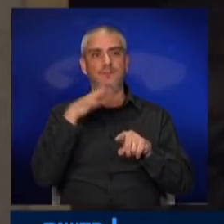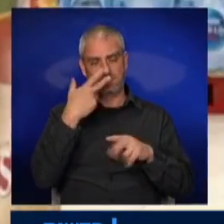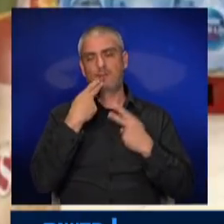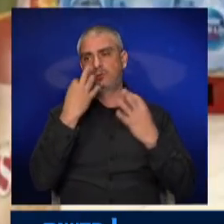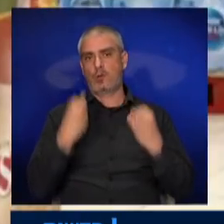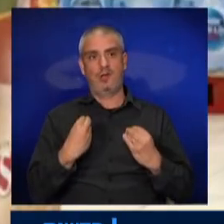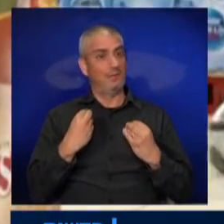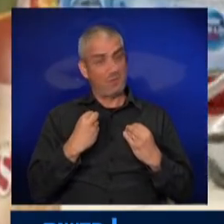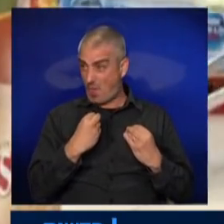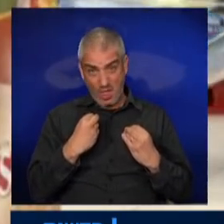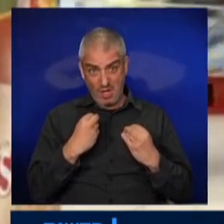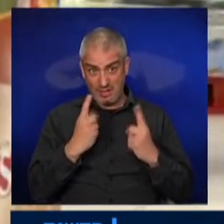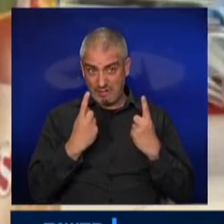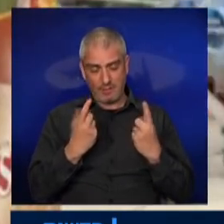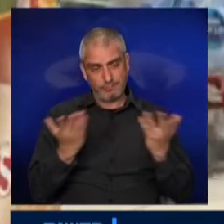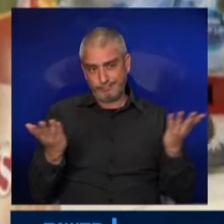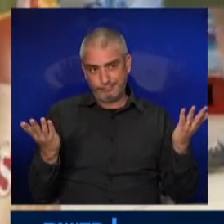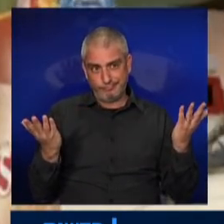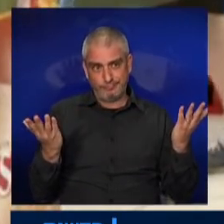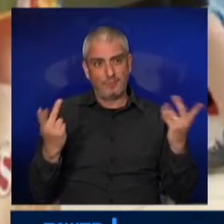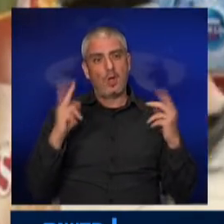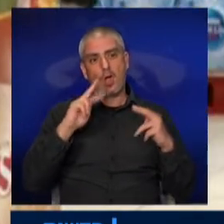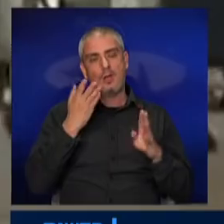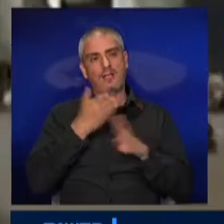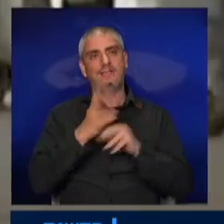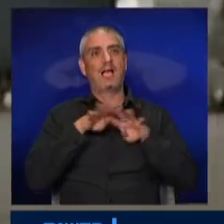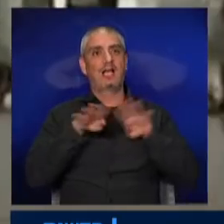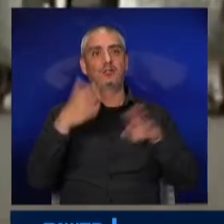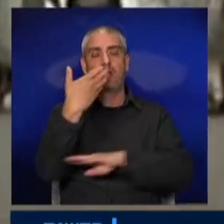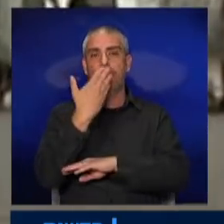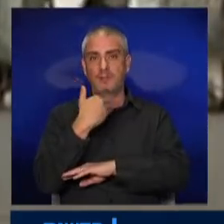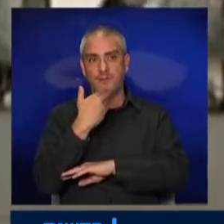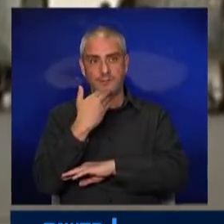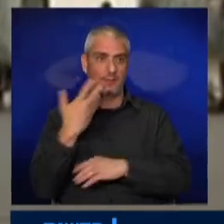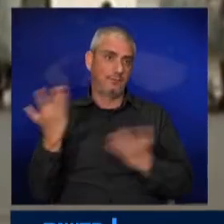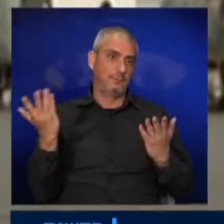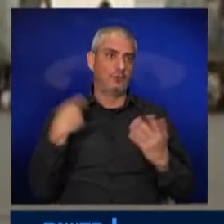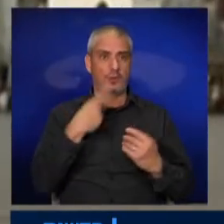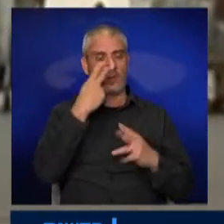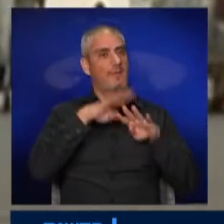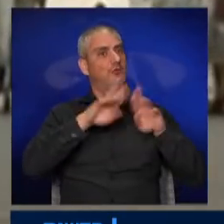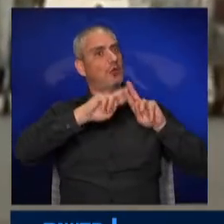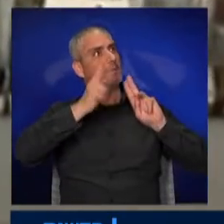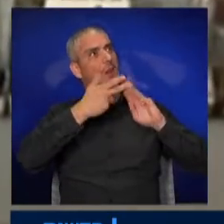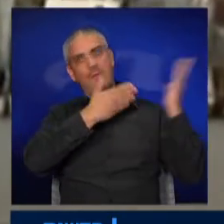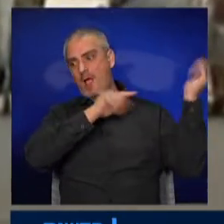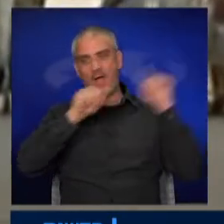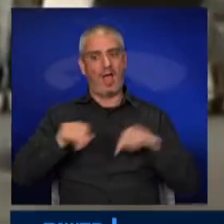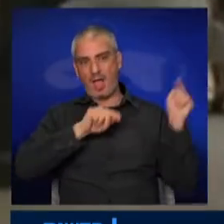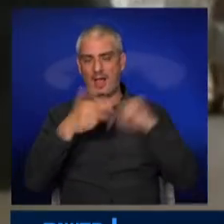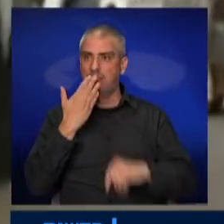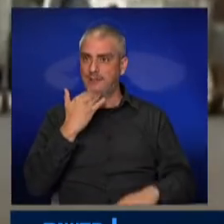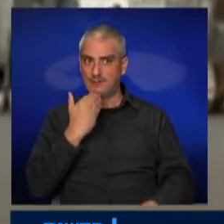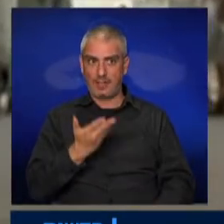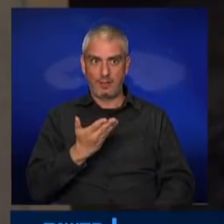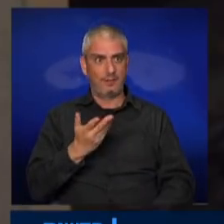בשורה. אם זה לא יקרה, זה תהיה עוד כניסה של רשת למדינת ישראל, שאנחנו רואים את הרשתות הבינלאומיות במדינת